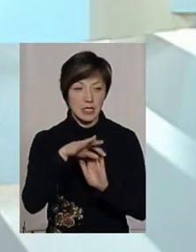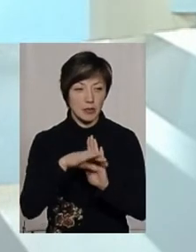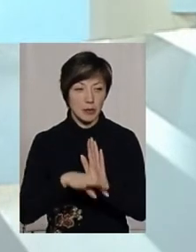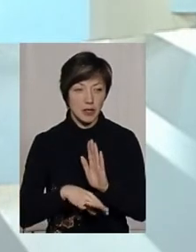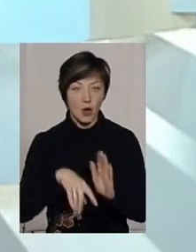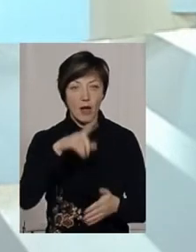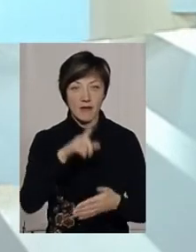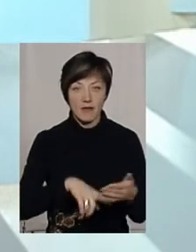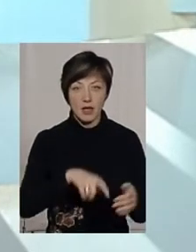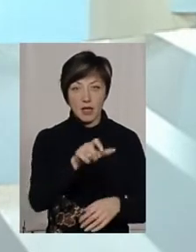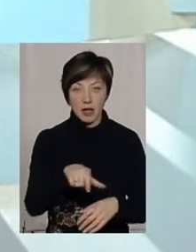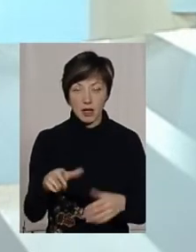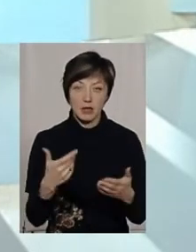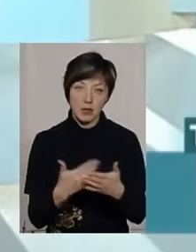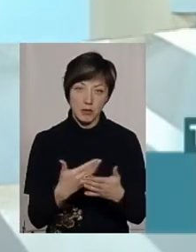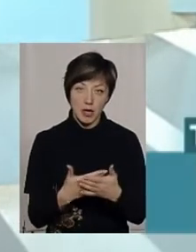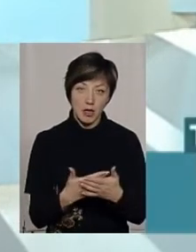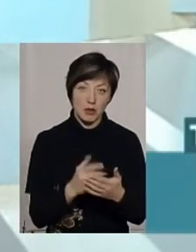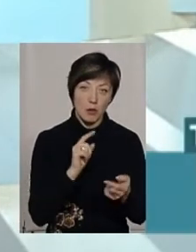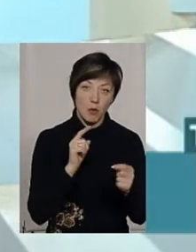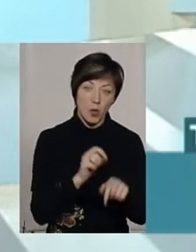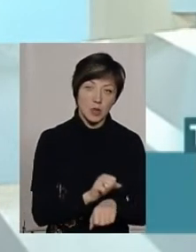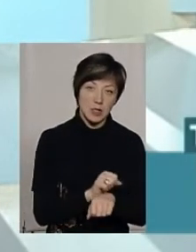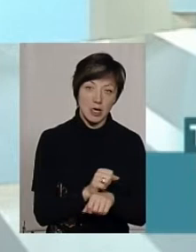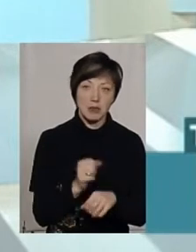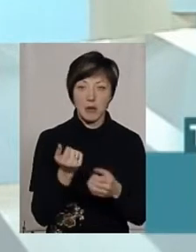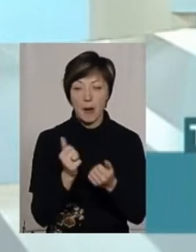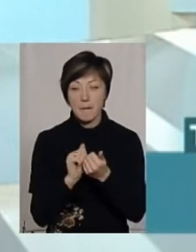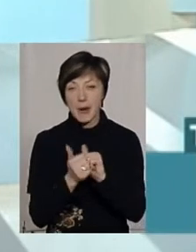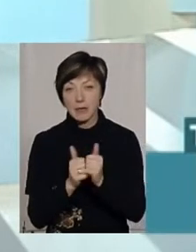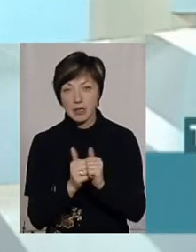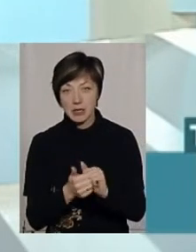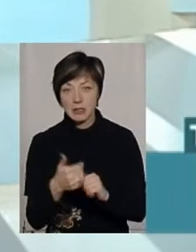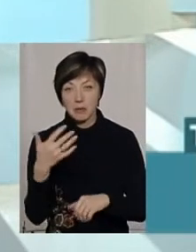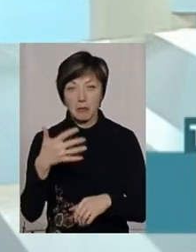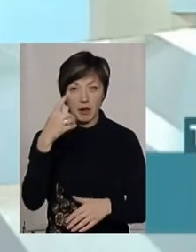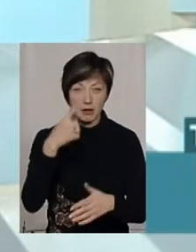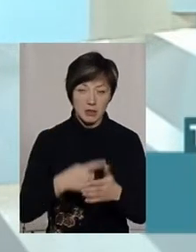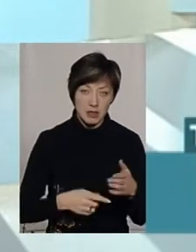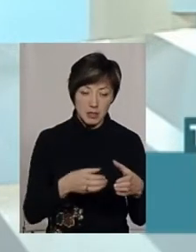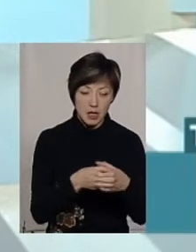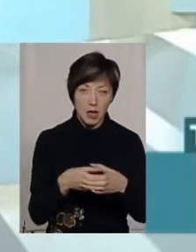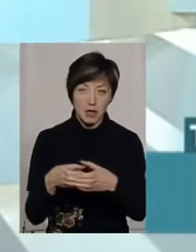список вірян. Наприклад, протестанти, чи баптисти, чи п'ятидесятники, там, чи